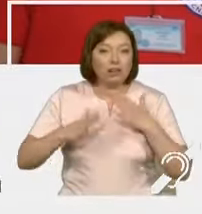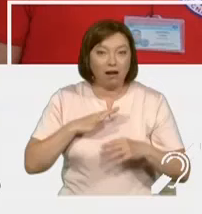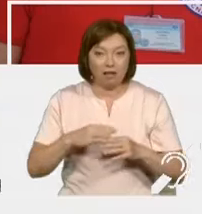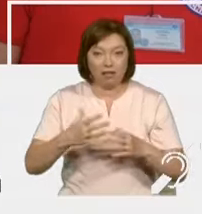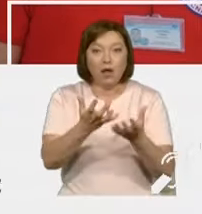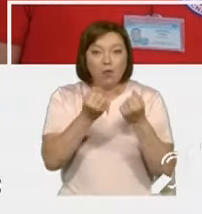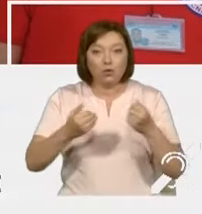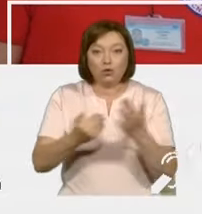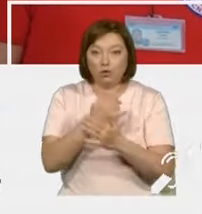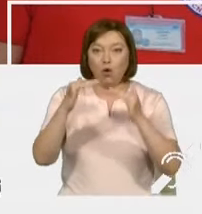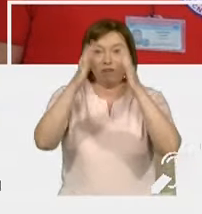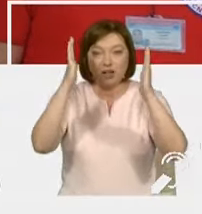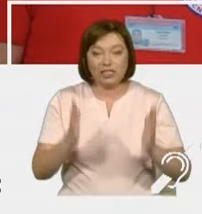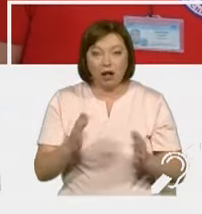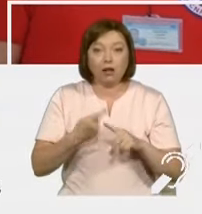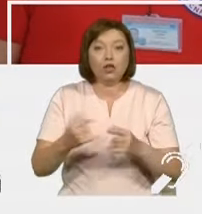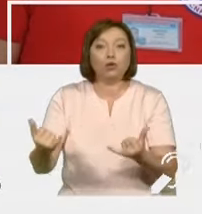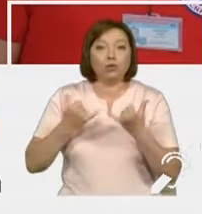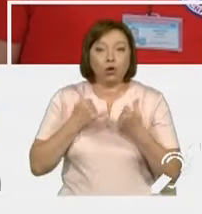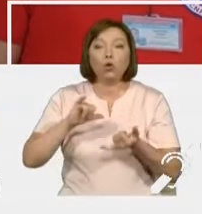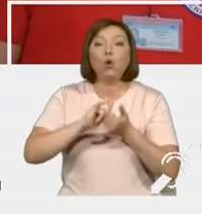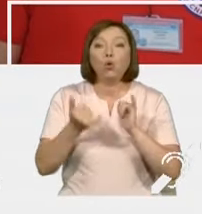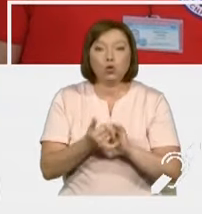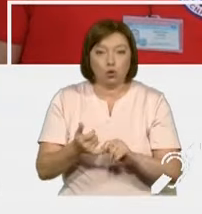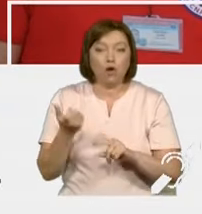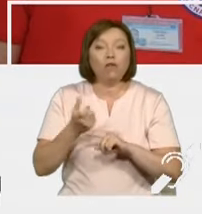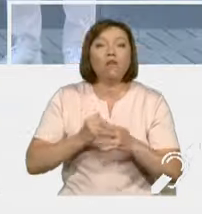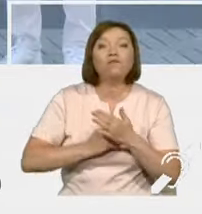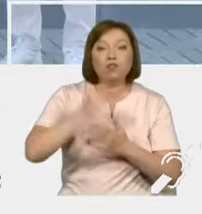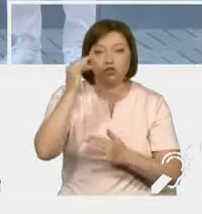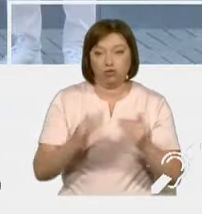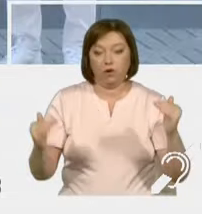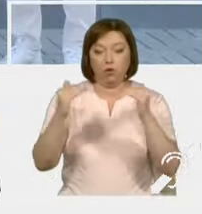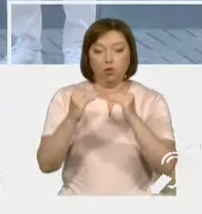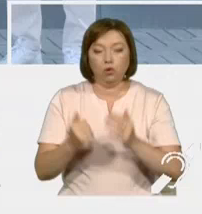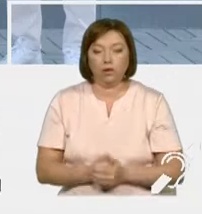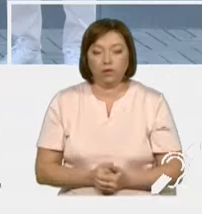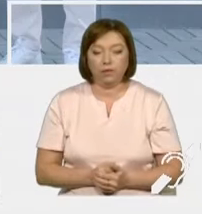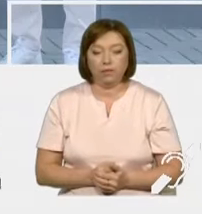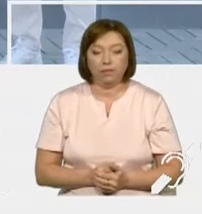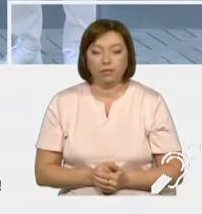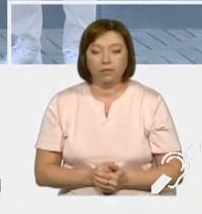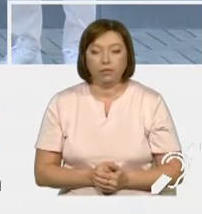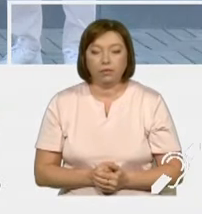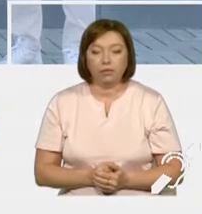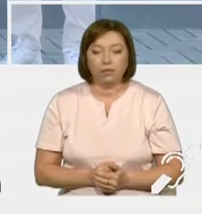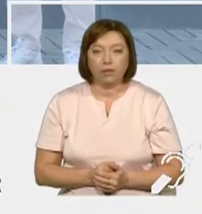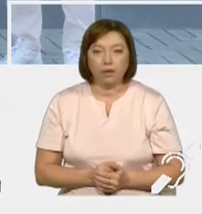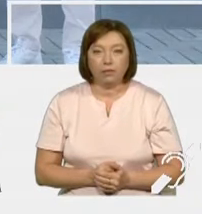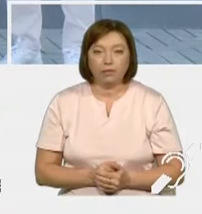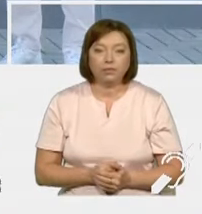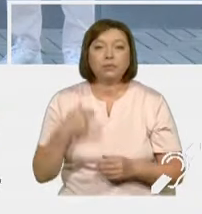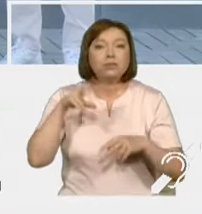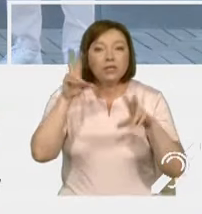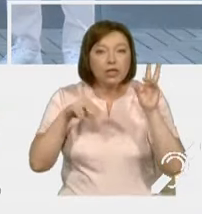care ne oferă condiții de muncă de cel mai înalt nivel. Este un obiect cadru care